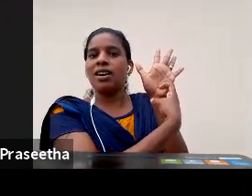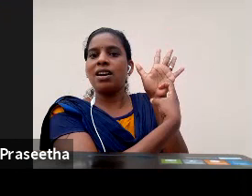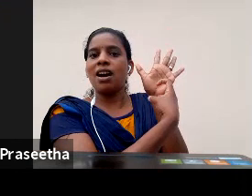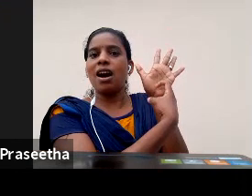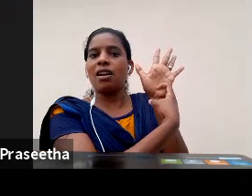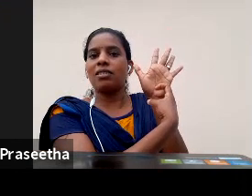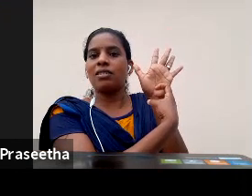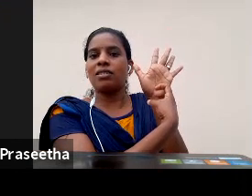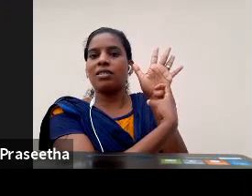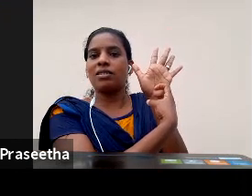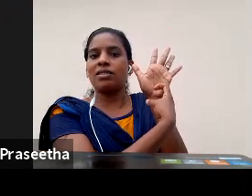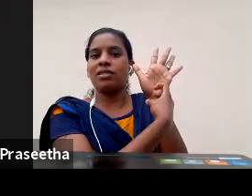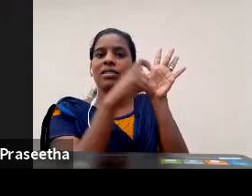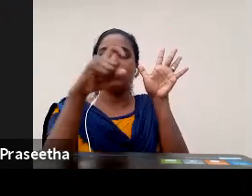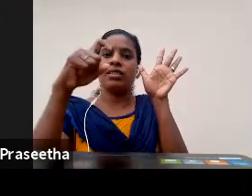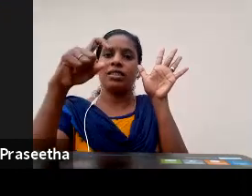ആർ